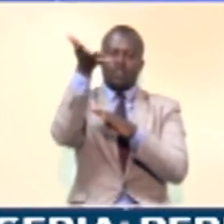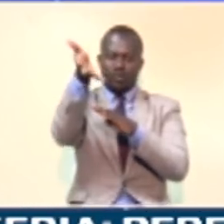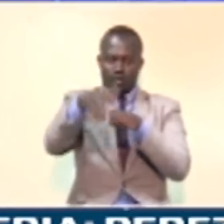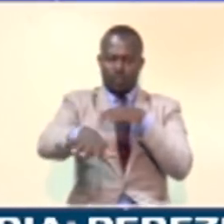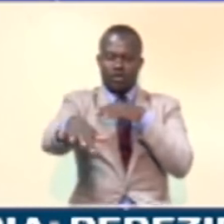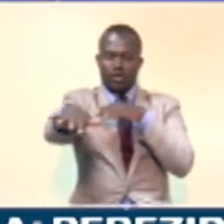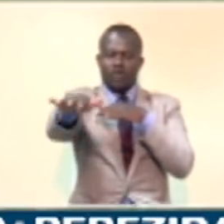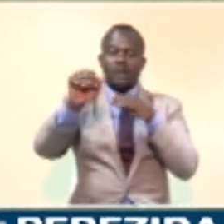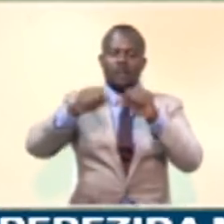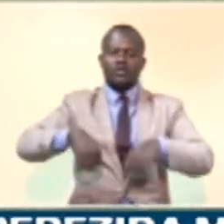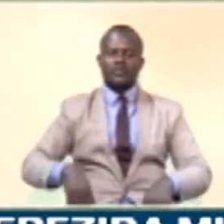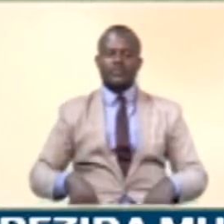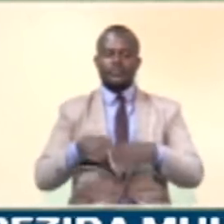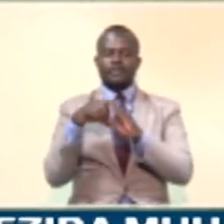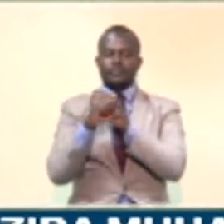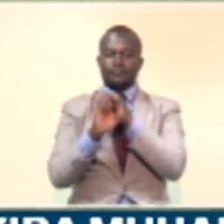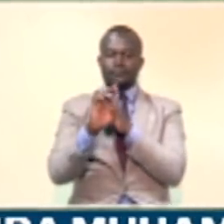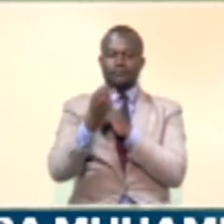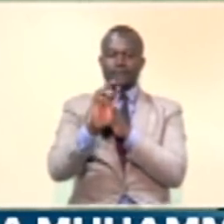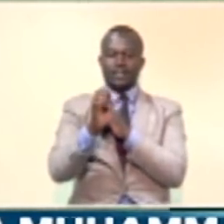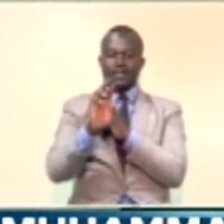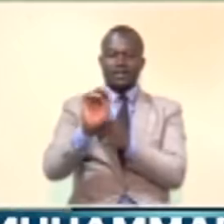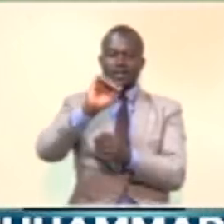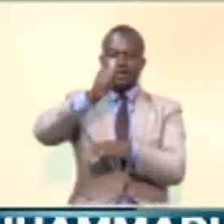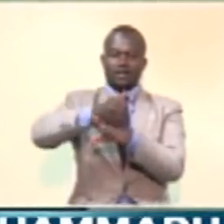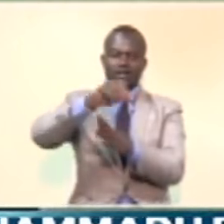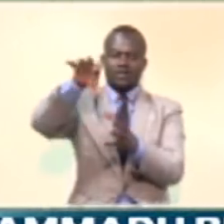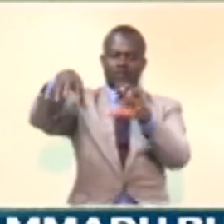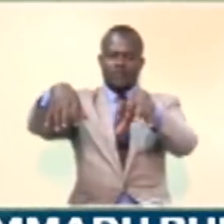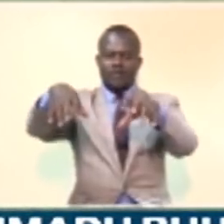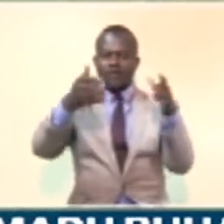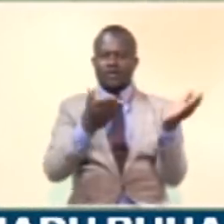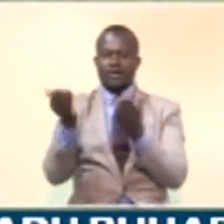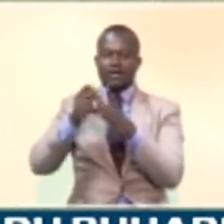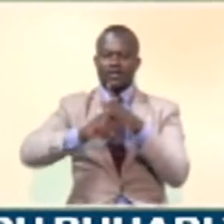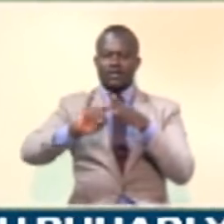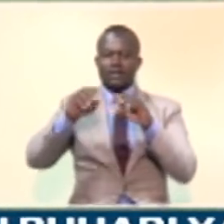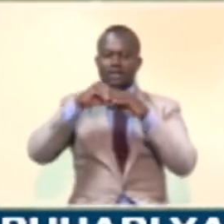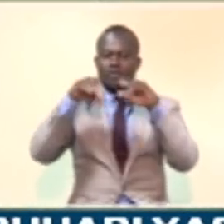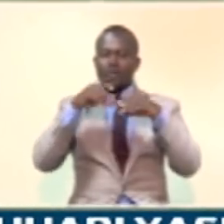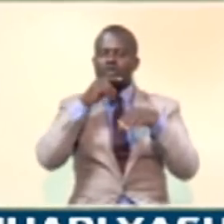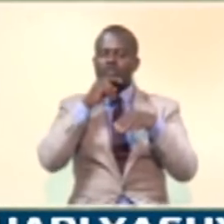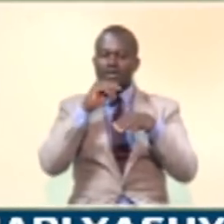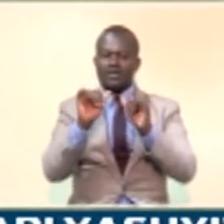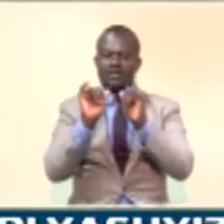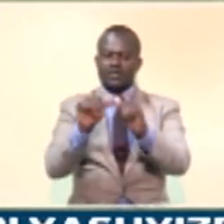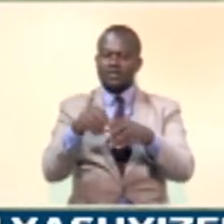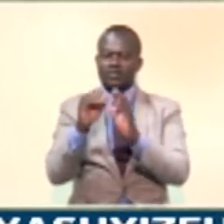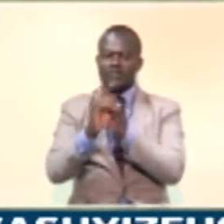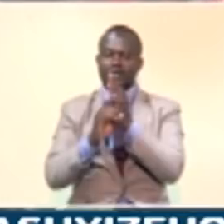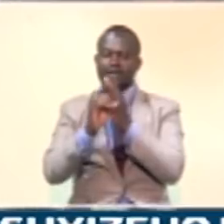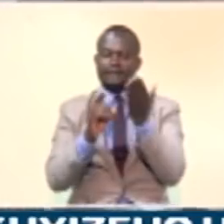Ruterana Mu murenge wa Rugerero niho hashizwe site cyangwa ahantu hari kwakiriza impunzi z'abanyekongo ziguma muri aka